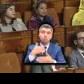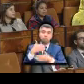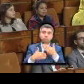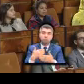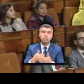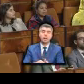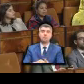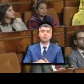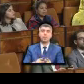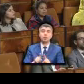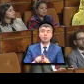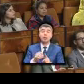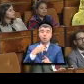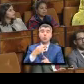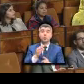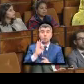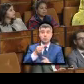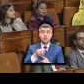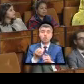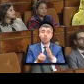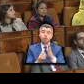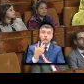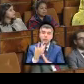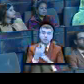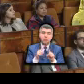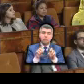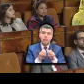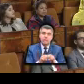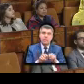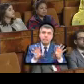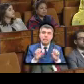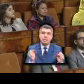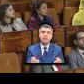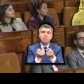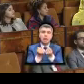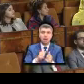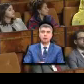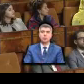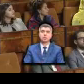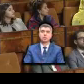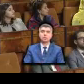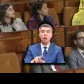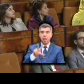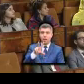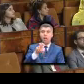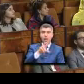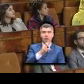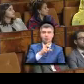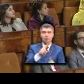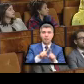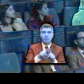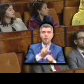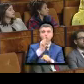أو المشروع الجديد، المشروع التنموي الجديد. طبعا كنعرفوا المعاناة اللي كتعانيها الجهات والجماعات